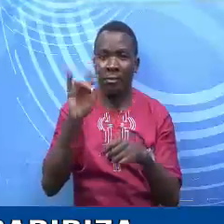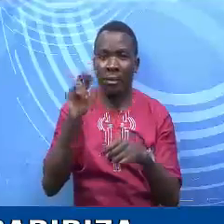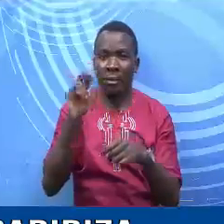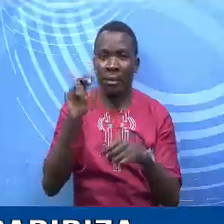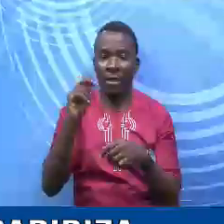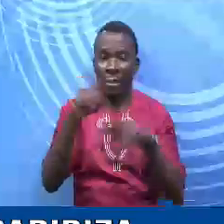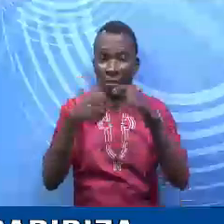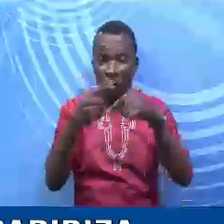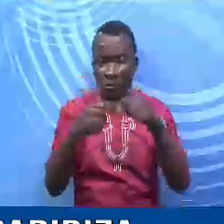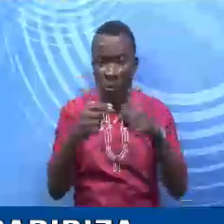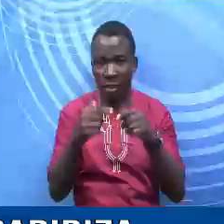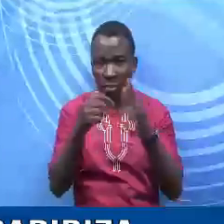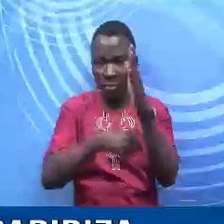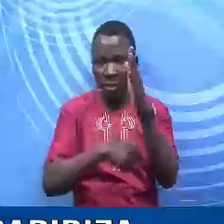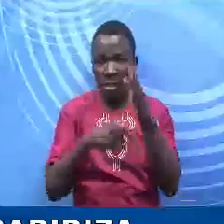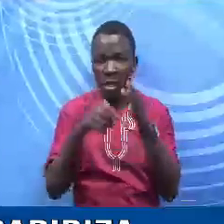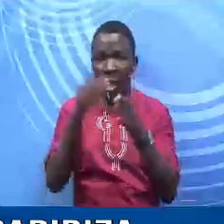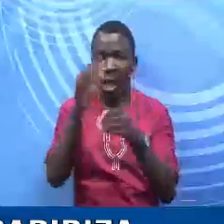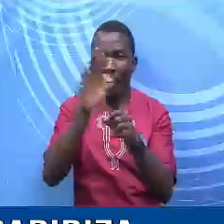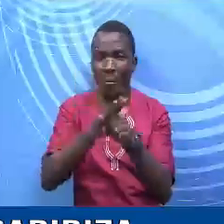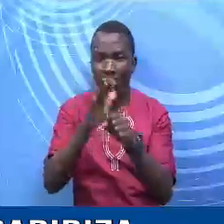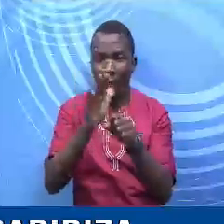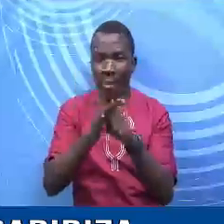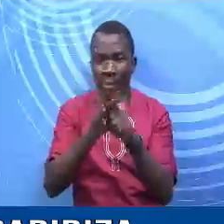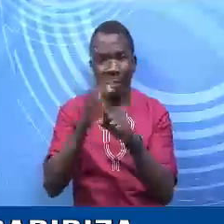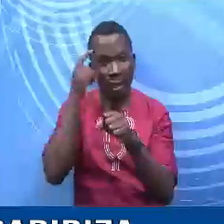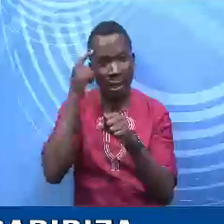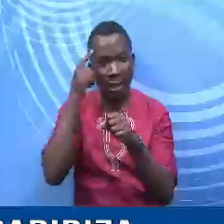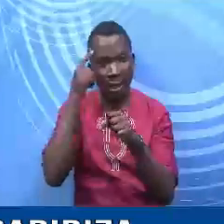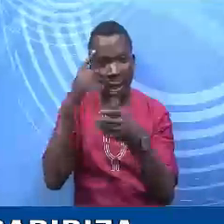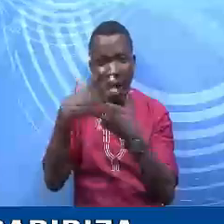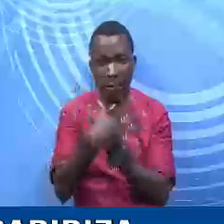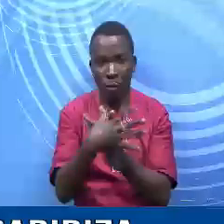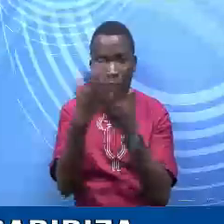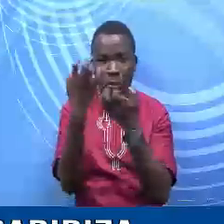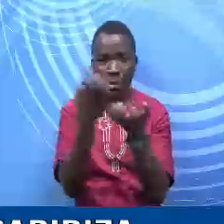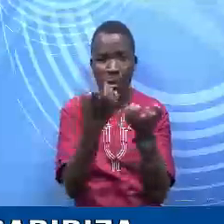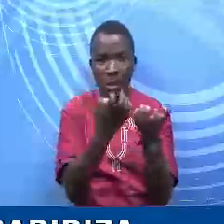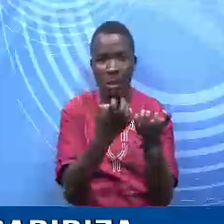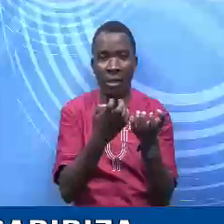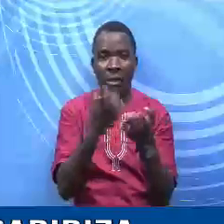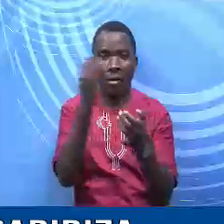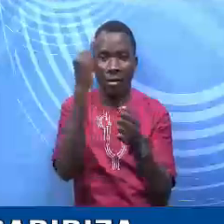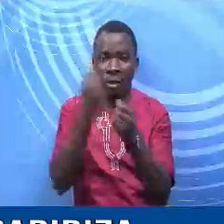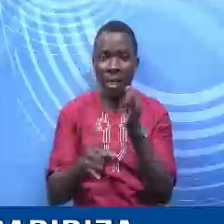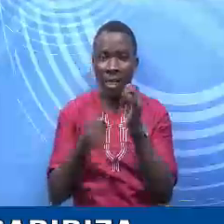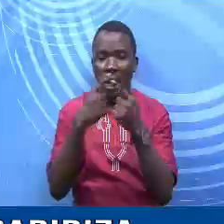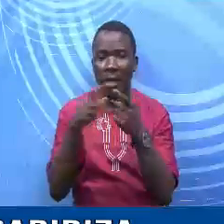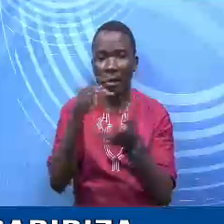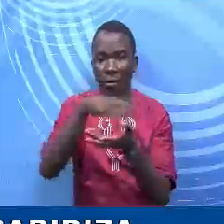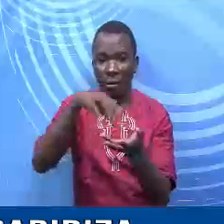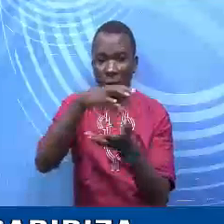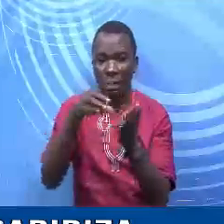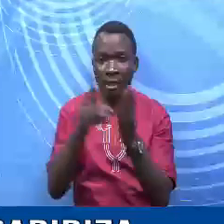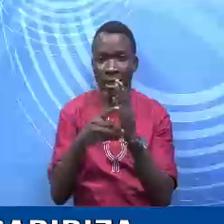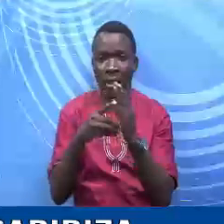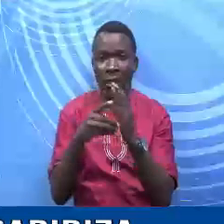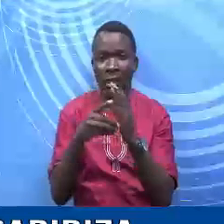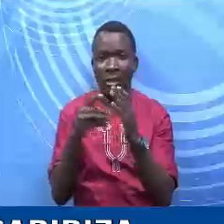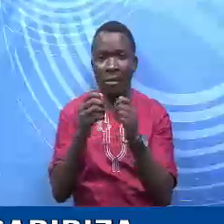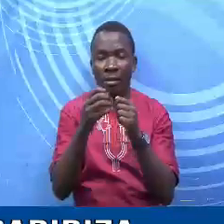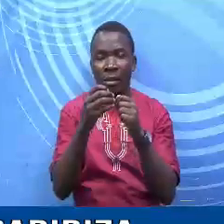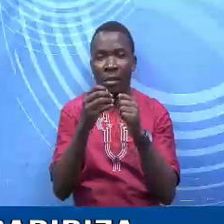Benshi bibaza igihe umuco wo gusabiriza uzacikira mu mujyi wa Kigali, ariko bikayoberana ku itariki 19 z'ukwa 8 2019 nibwo